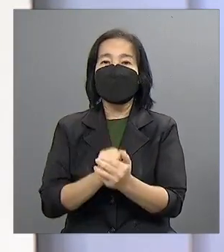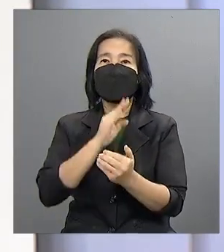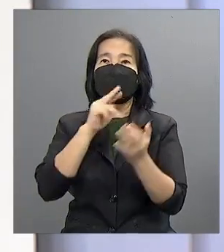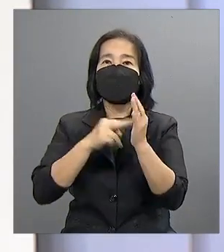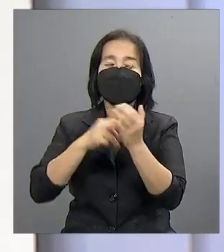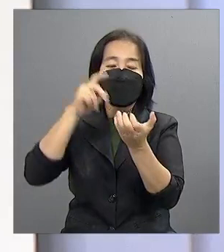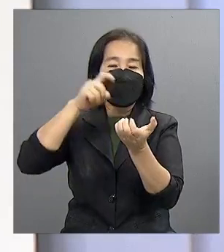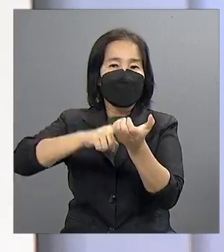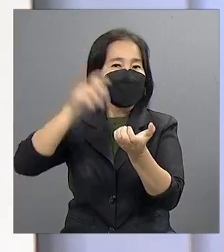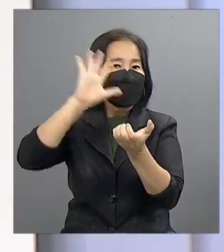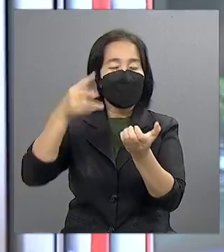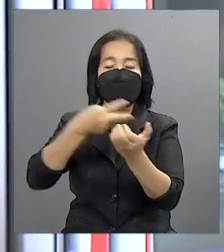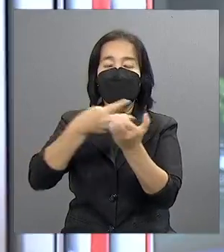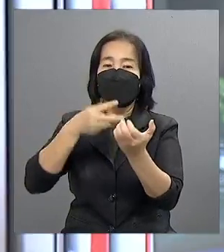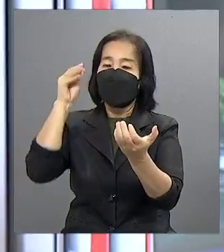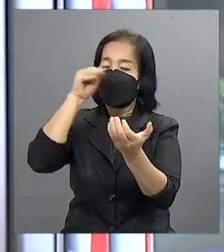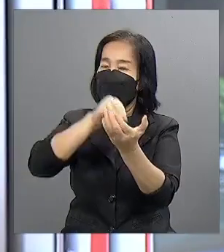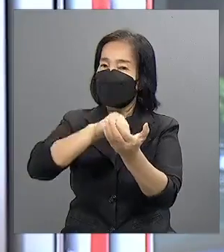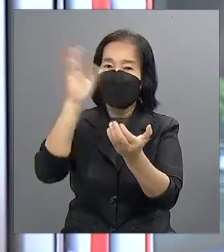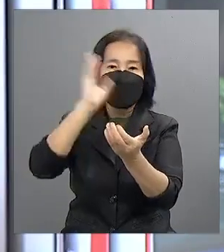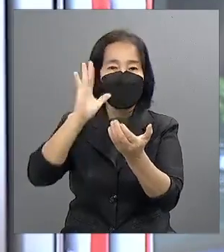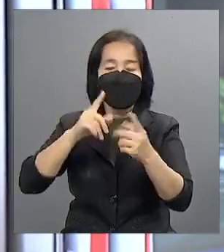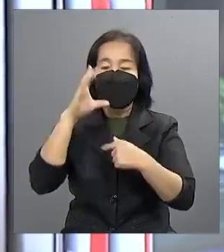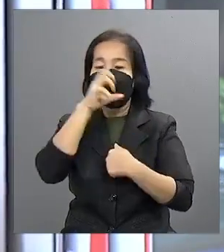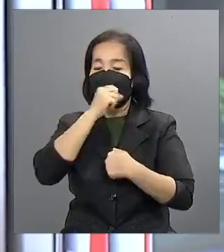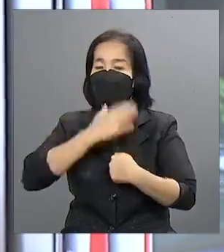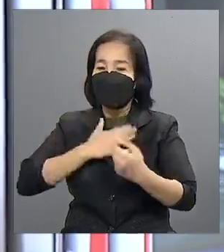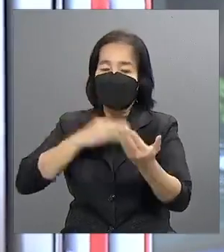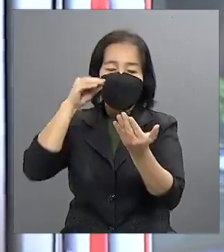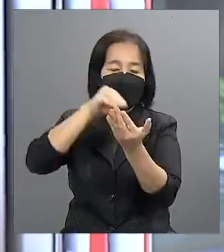ไม่ถูกหลอกนะครับ เอาล่ะครับก็ขอให้ทุกคนปลอดภัยจากมหันตภัยไซเบอร์นะครับ